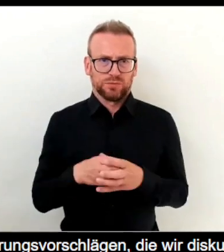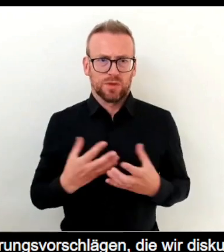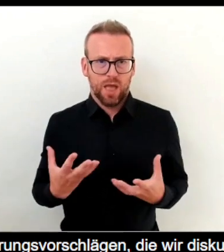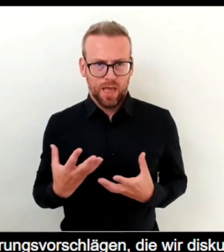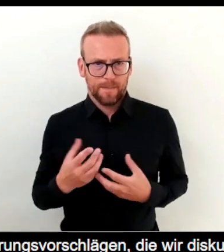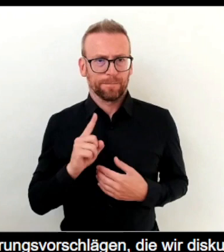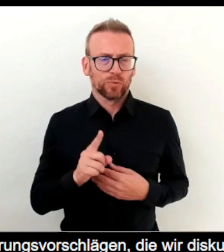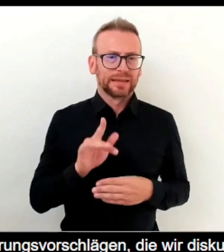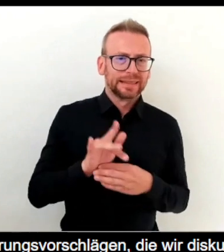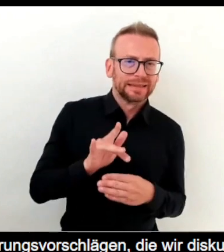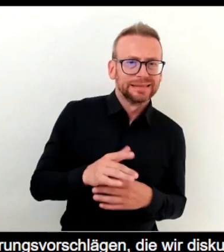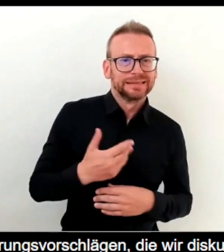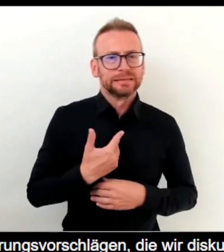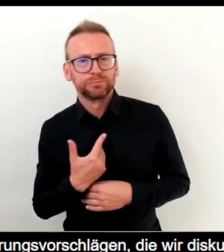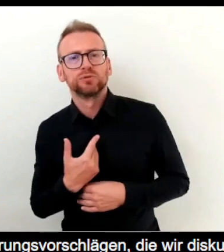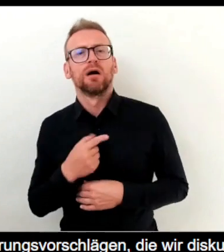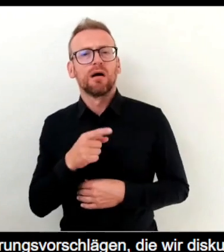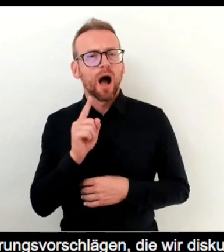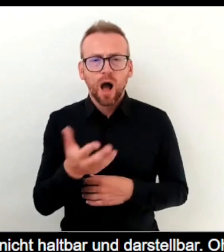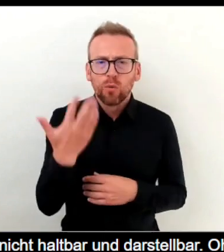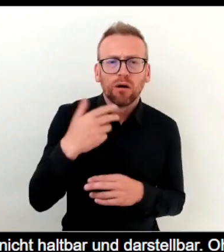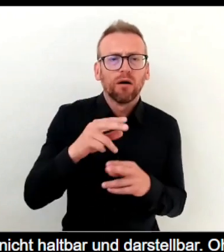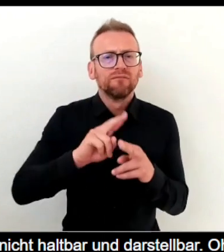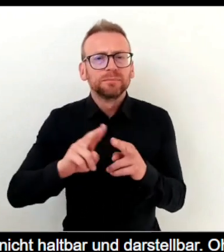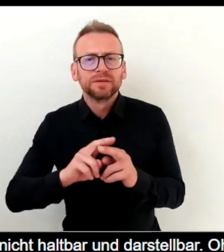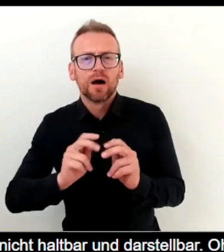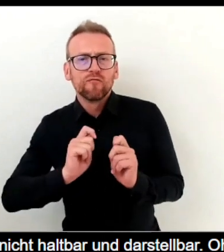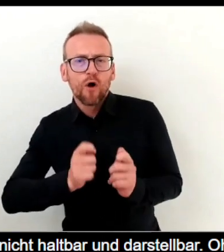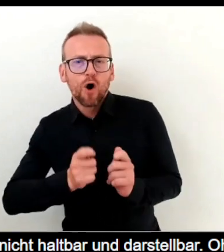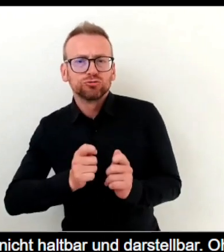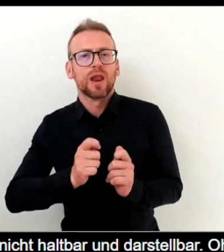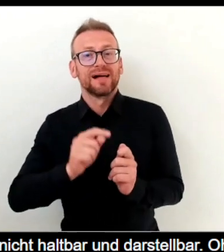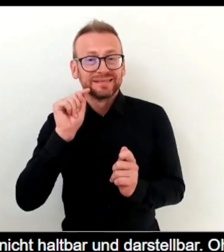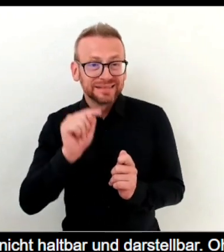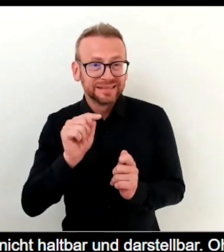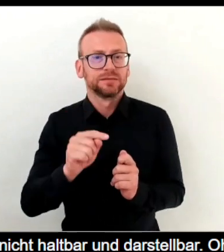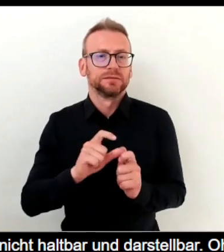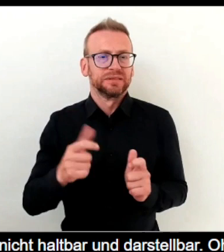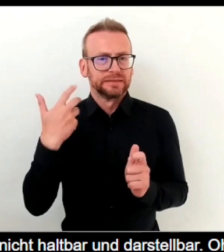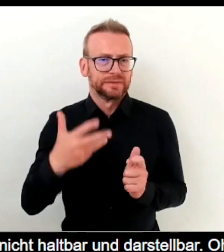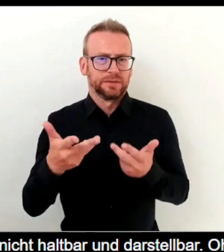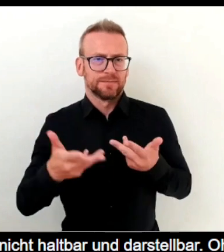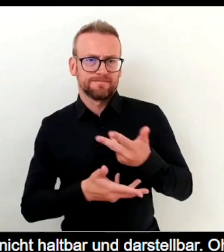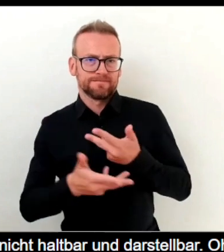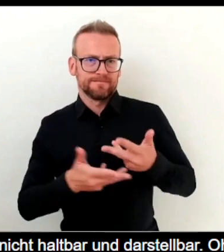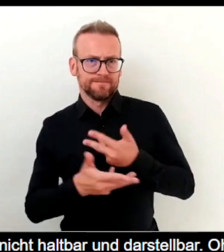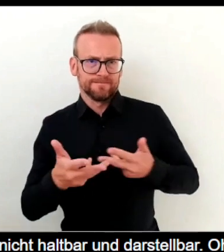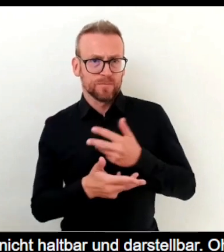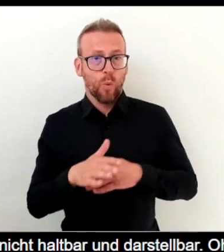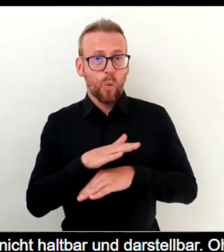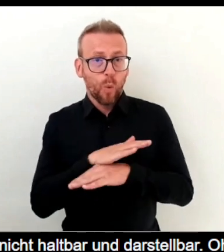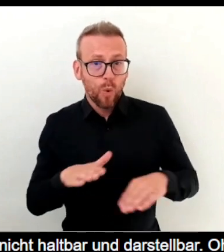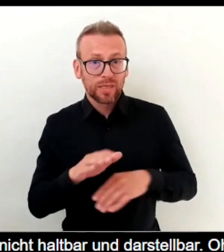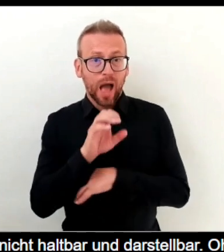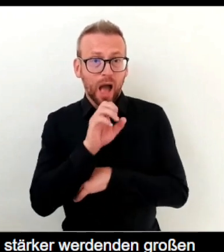ist beispielgebend. Genau so stellen wir uns die Sicherung der Außengrenzen mit vor. Das ist also wirklich aus meiner Sicht ein richtiger Schritt.